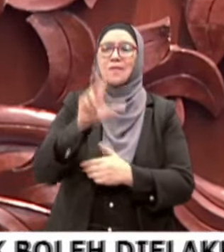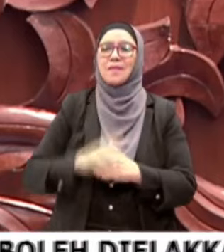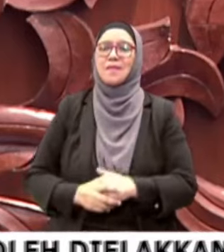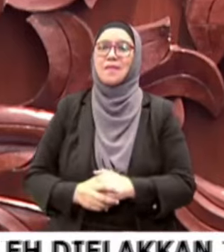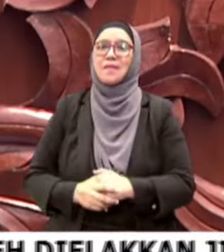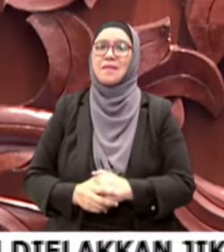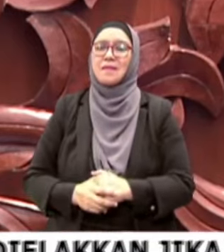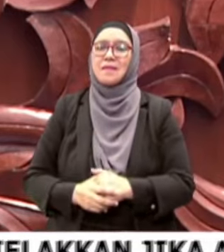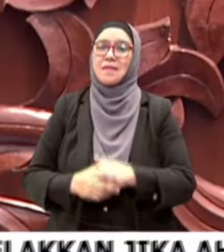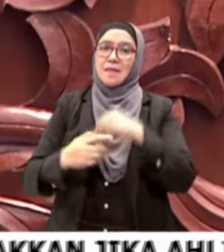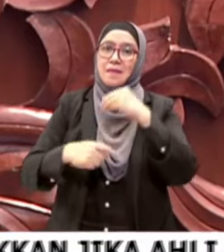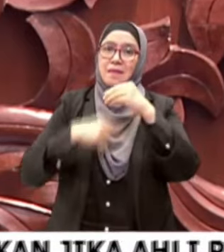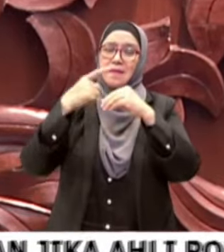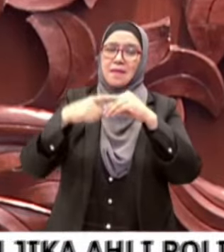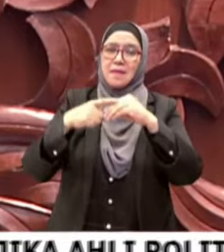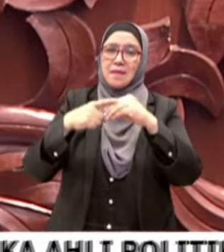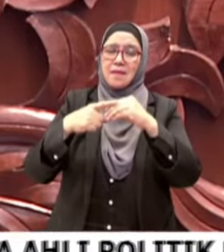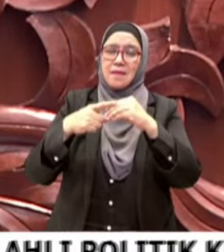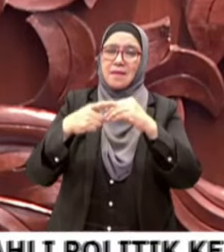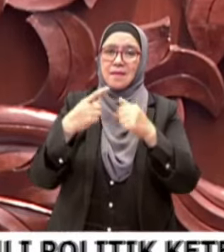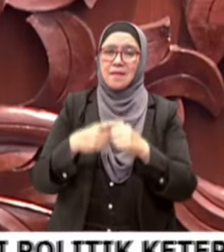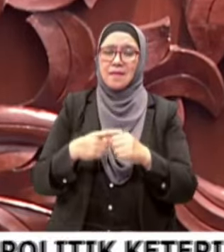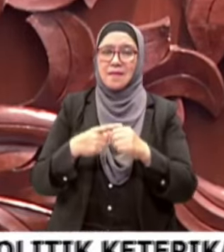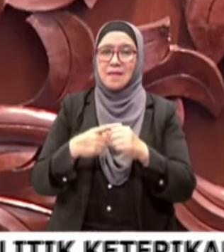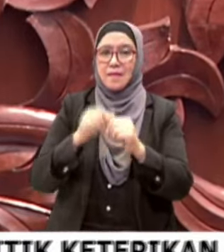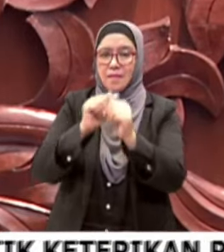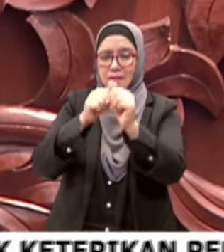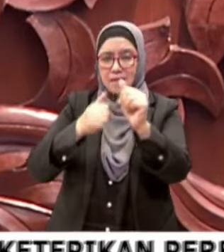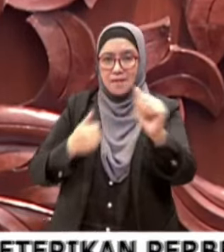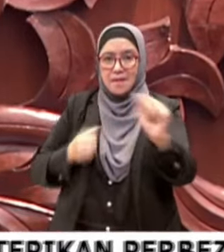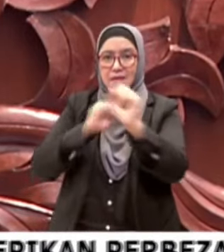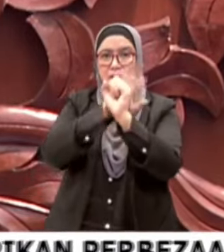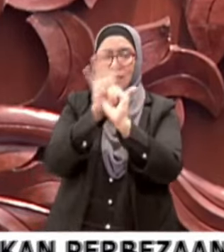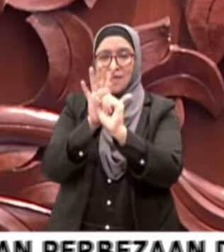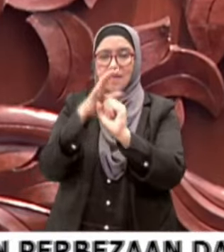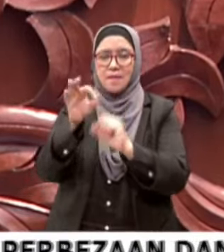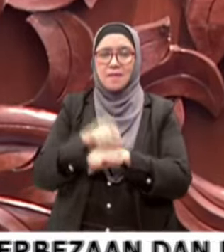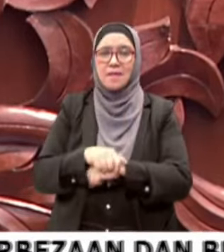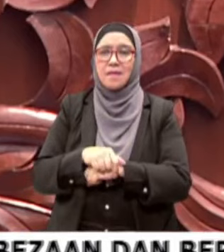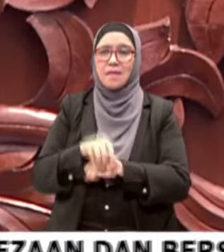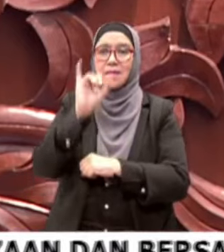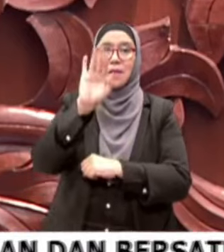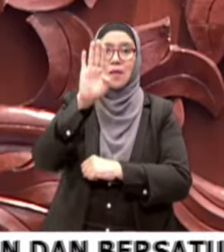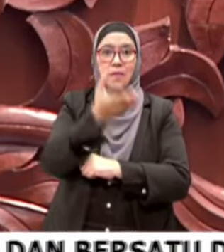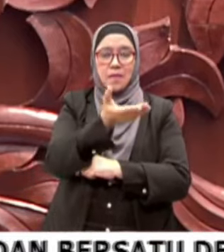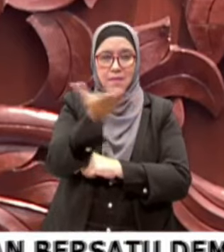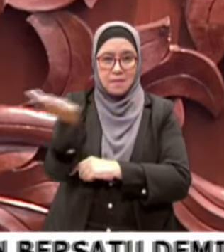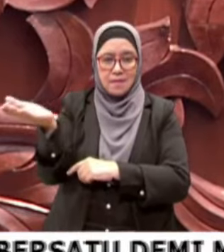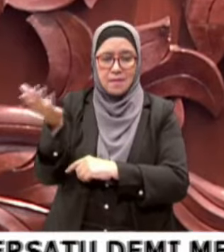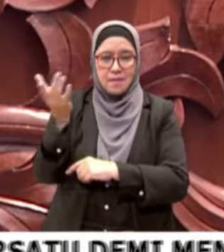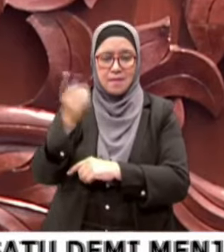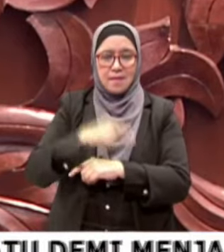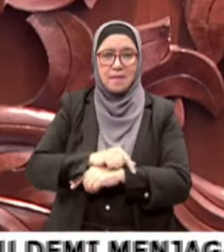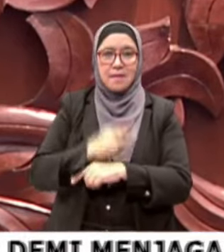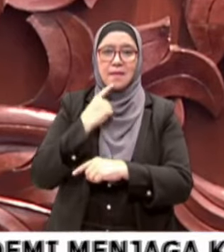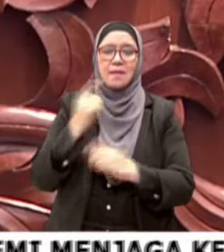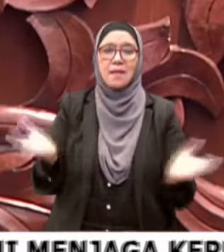berkenalan langkah-langkah pencegahan penularan komit 19 ale-ale yang Rohmat adalah amat digalakkan memakai